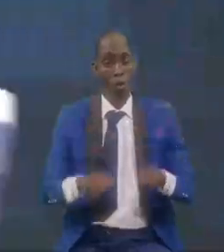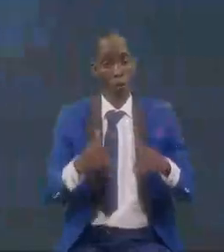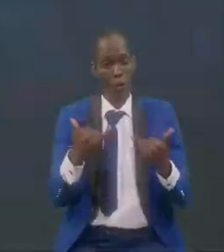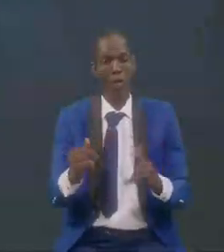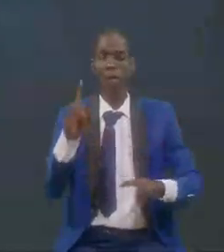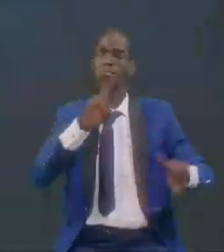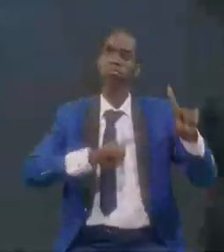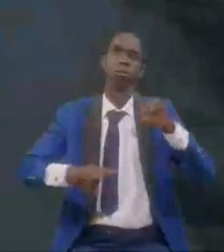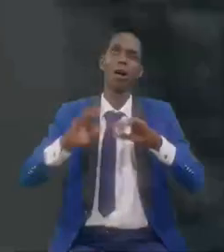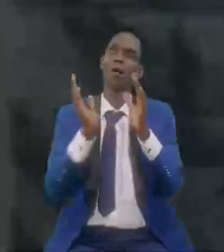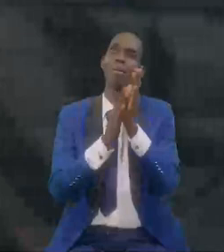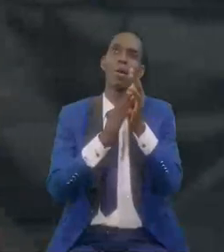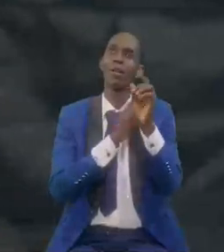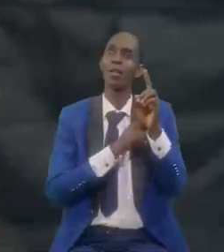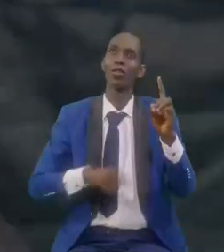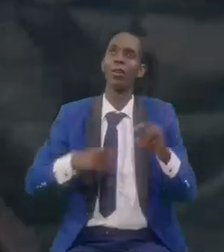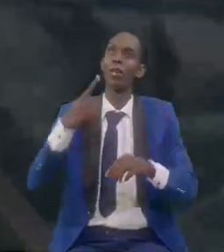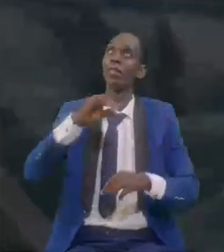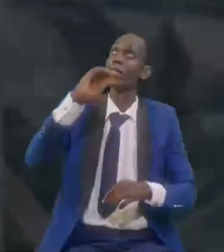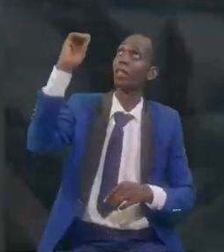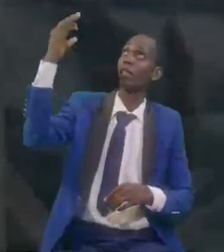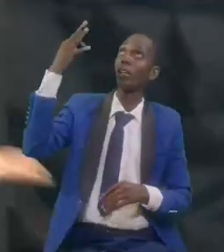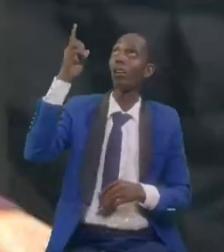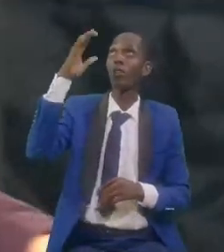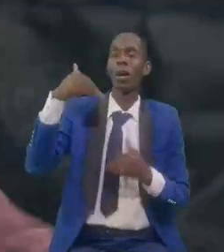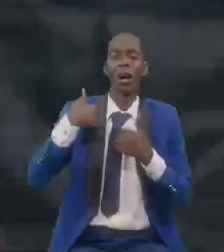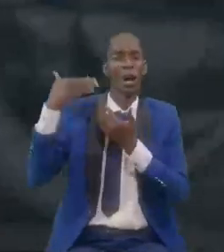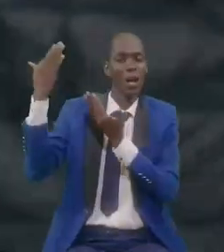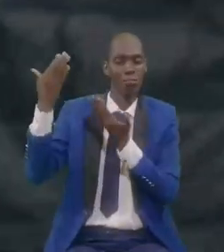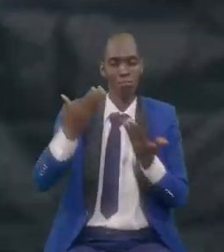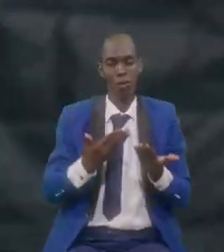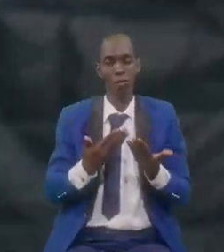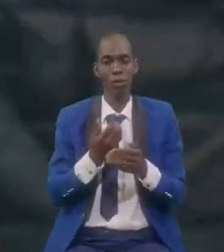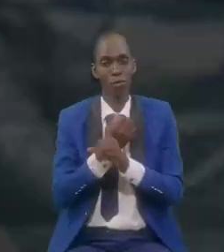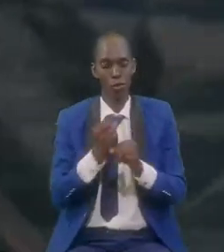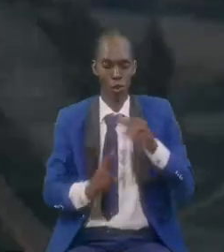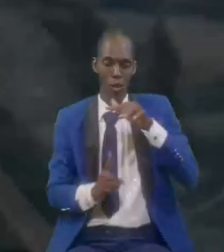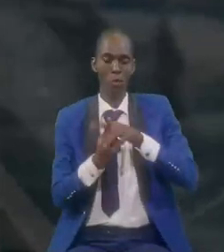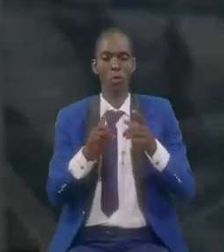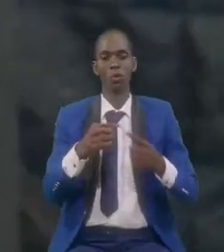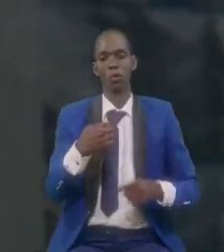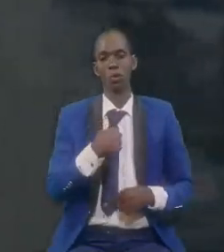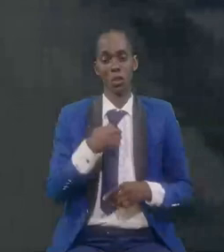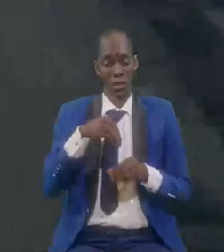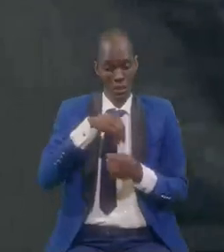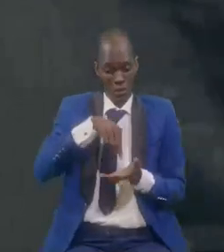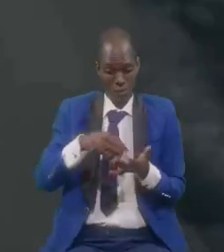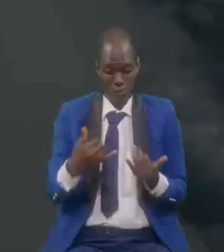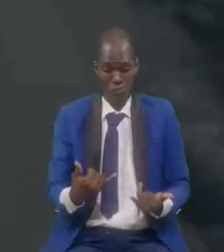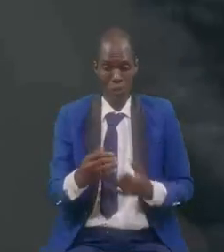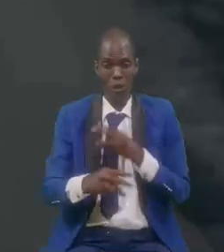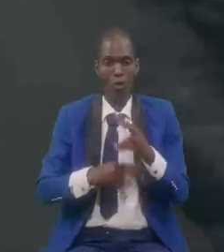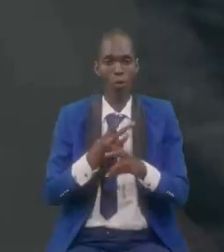gloire à Dieu, la grâce de Dieu m'est apparue dans ce monde présent.